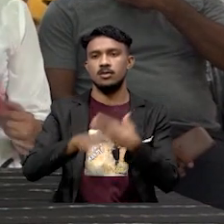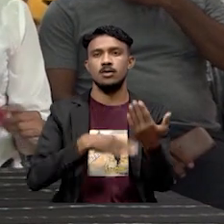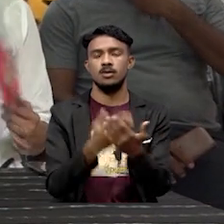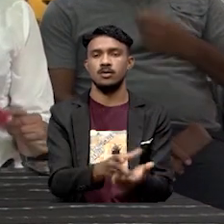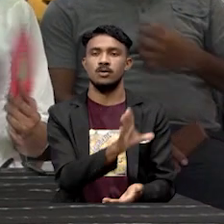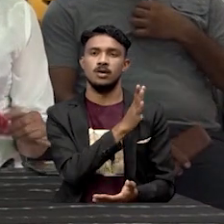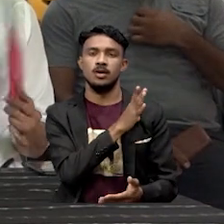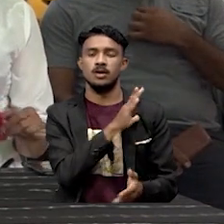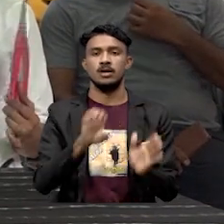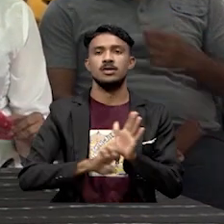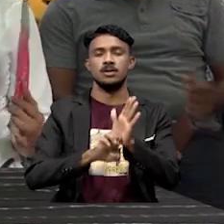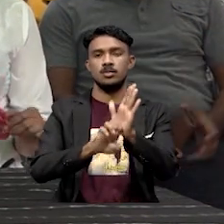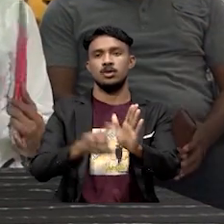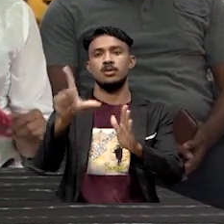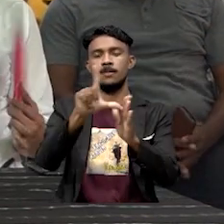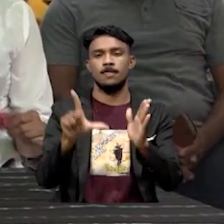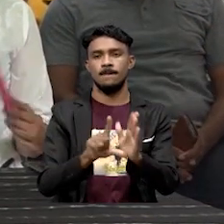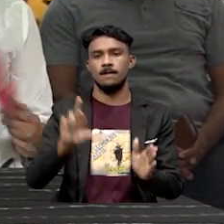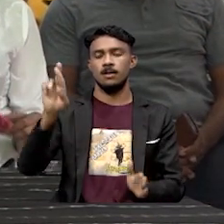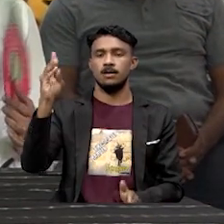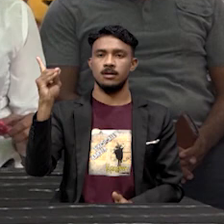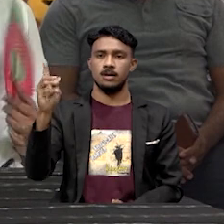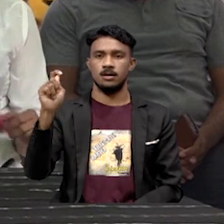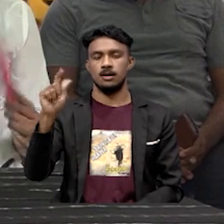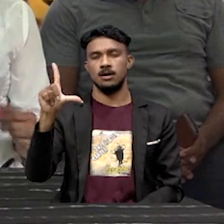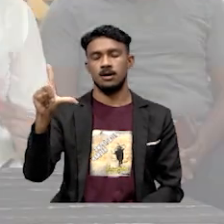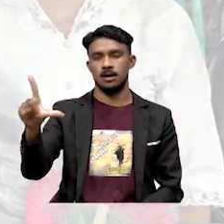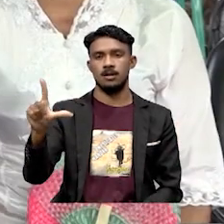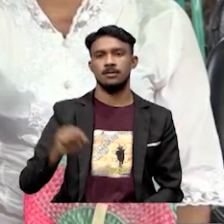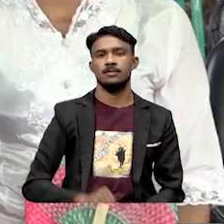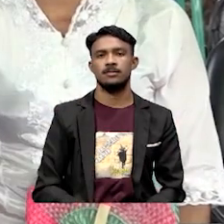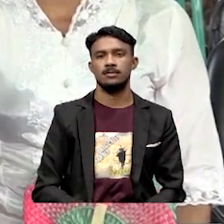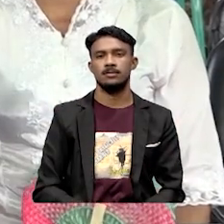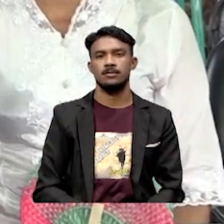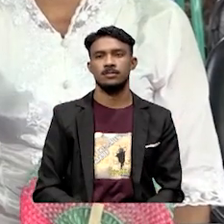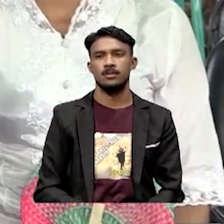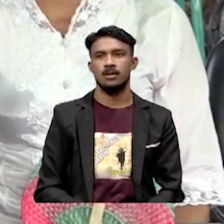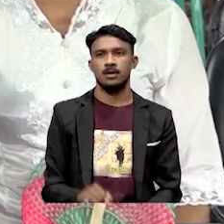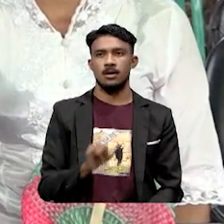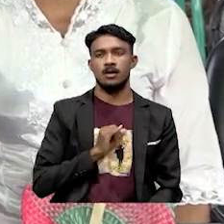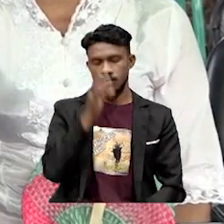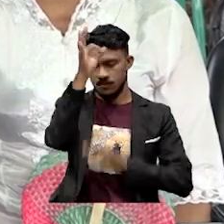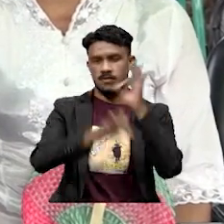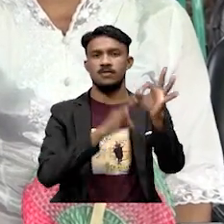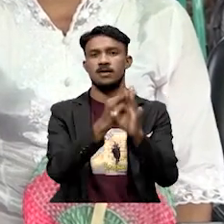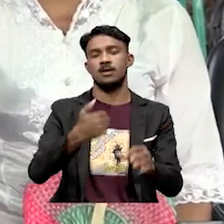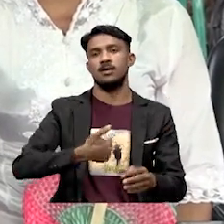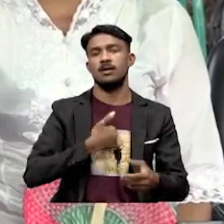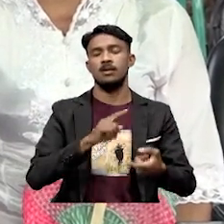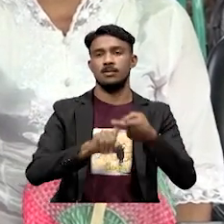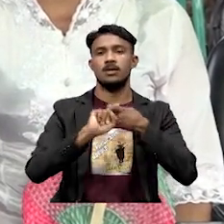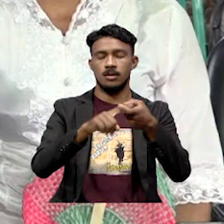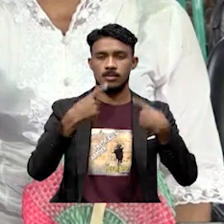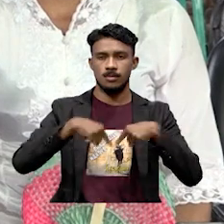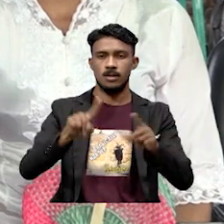dalam konsesaun Republika Demokratika di Timor Leste. Hafiaran meeting ba paratum nan